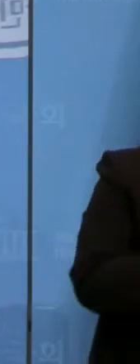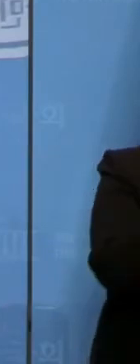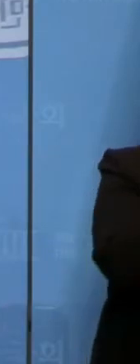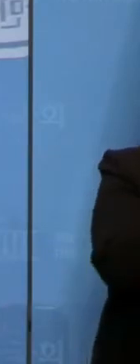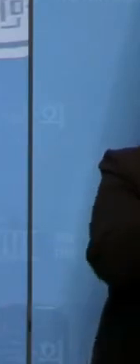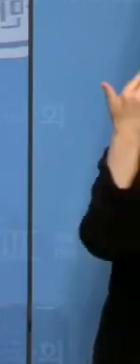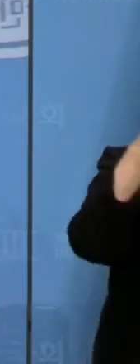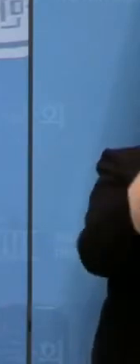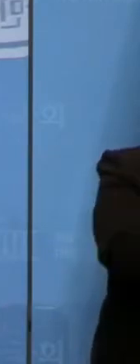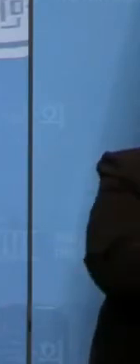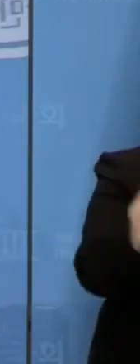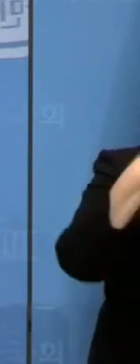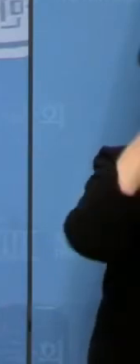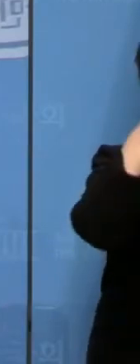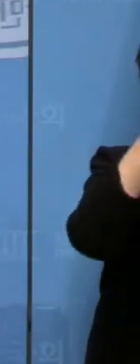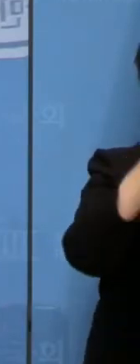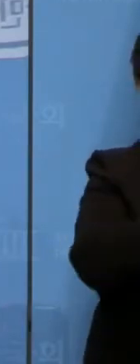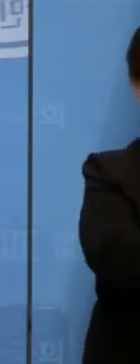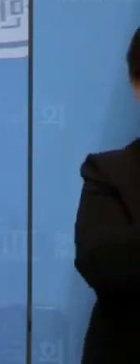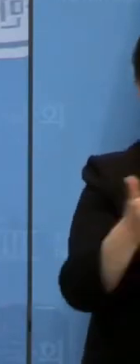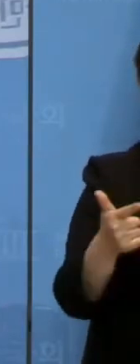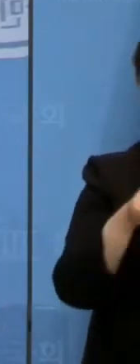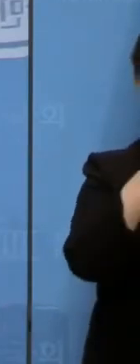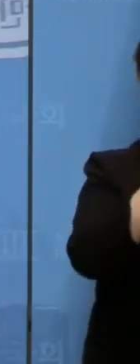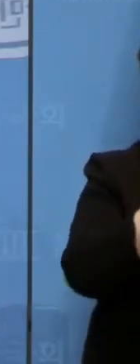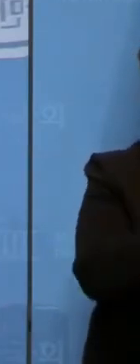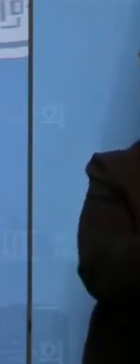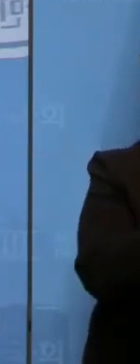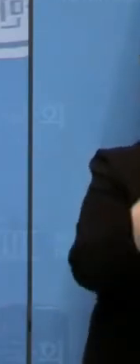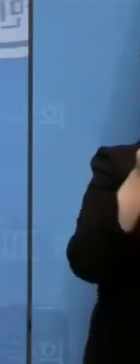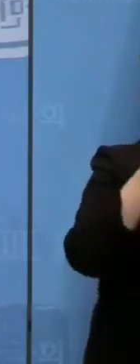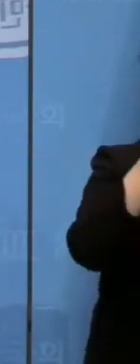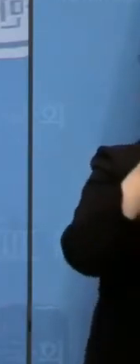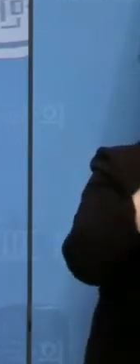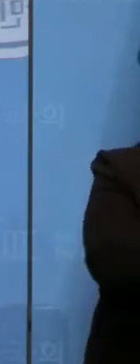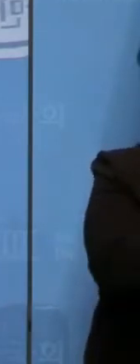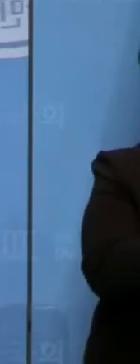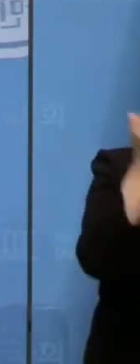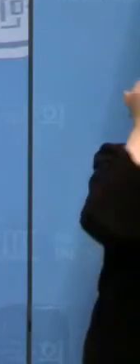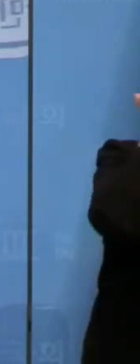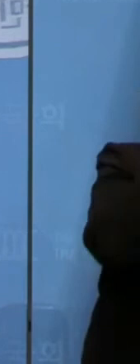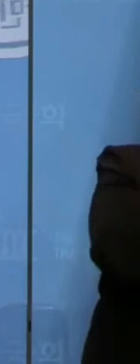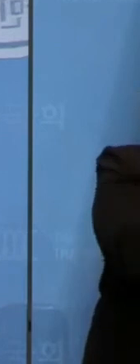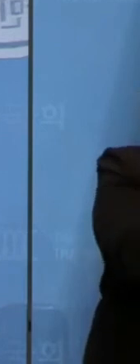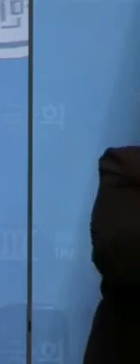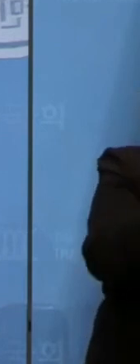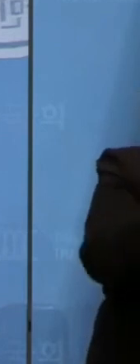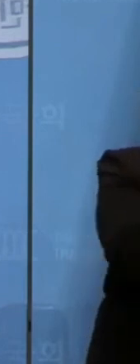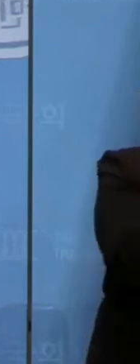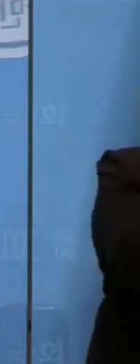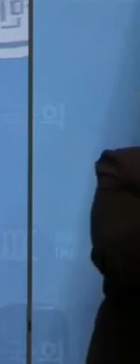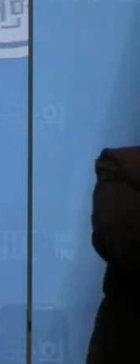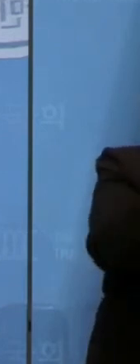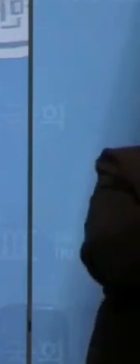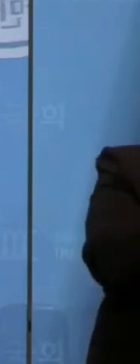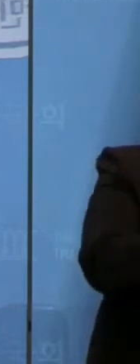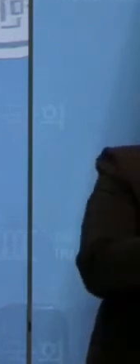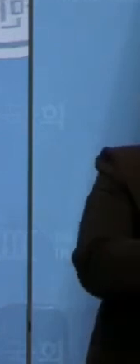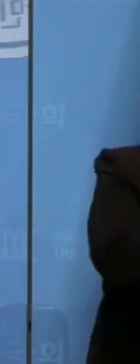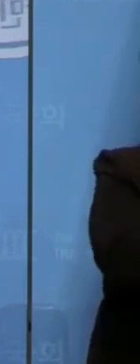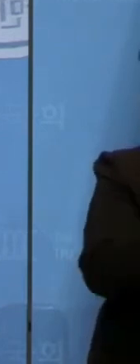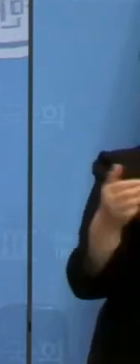대한민국 국회는 중국, 러시아 등 유엔의 미얀마 사태 개입을 막고 있는 국가들을 규탄하는 결의안을